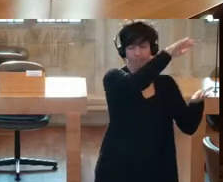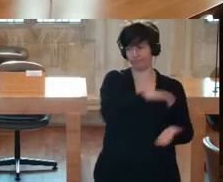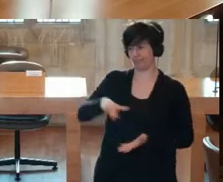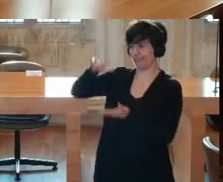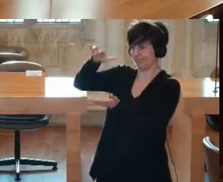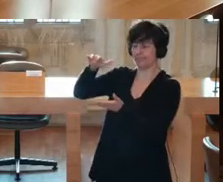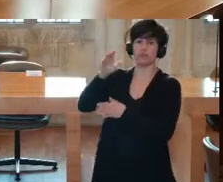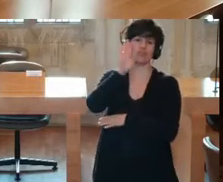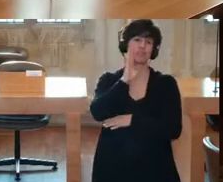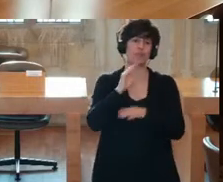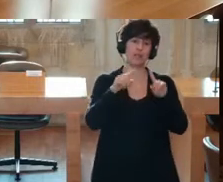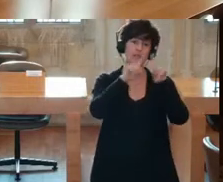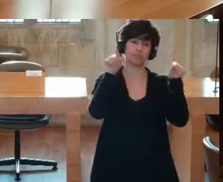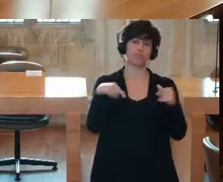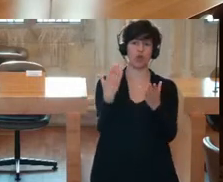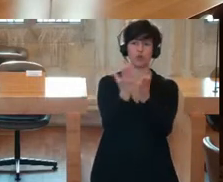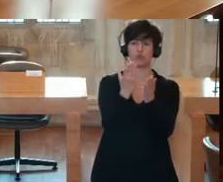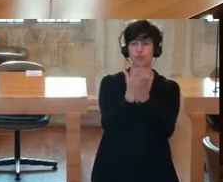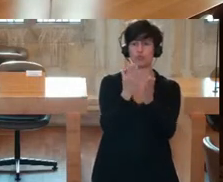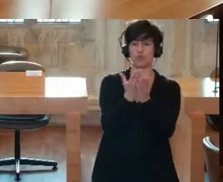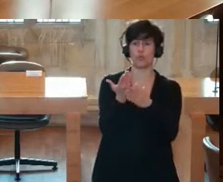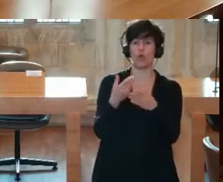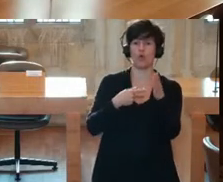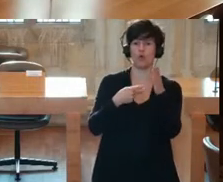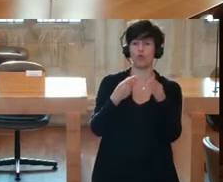remplir le document qui vous est présenté.